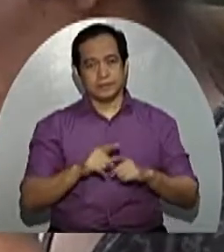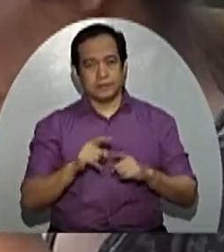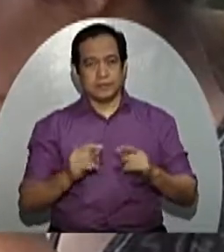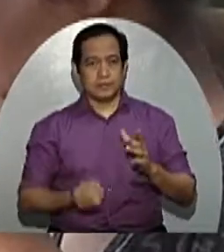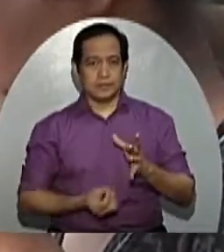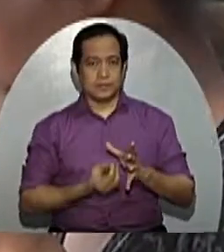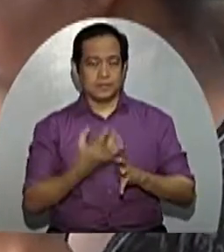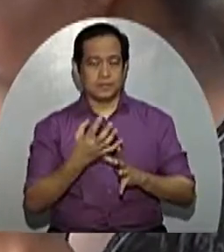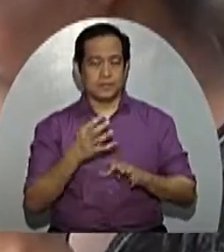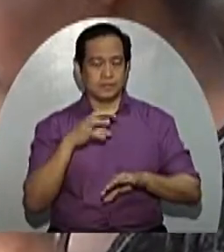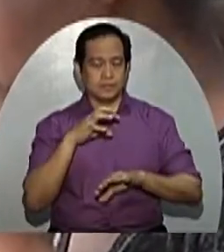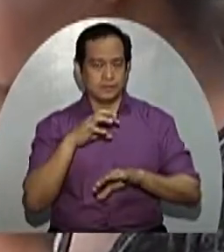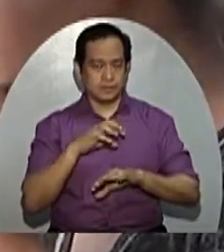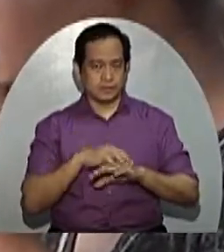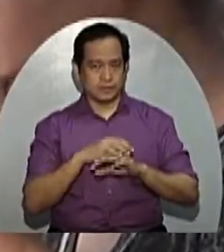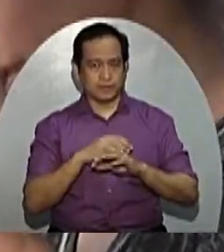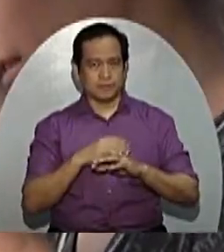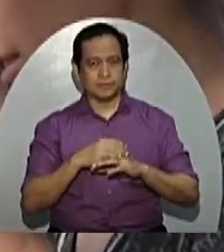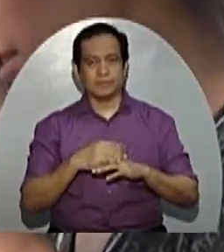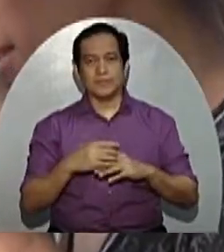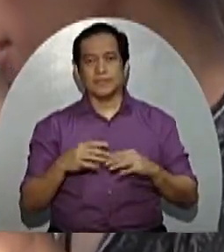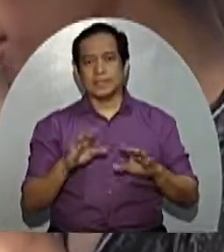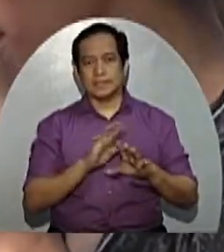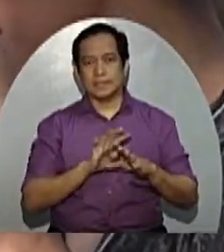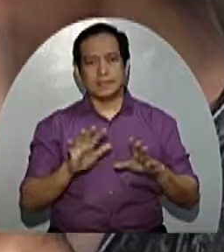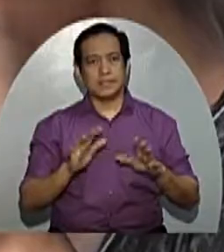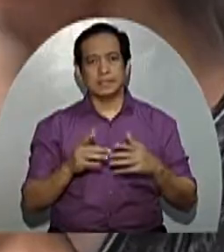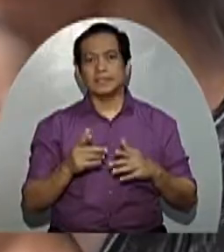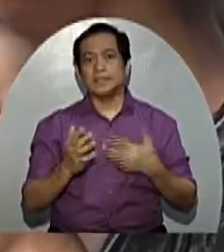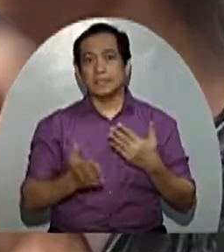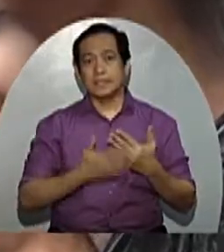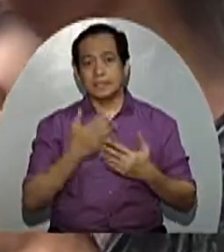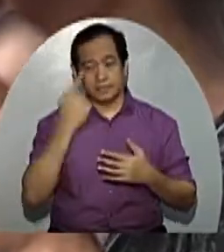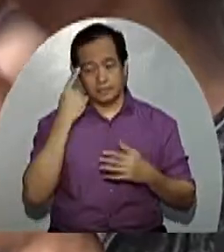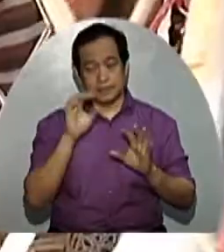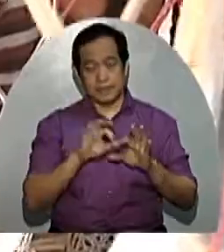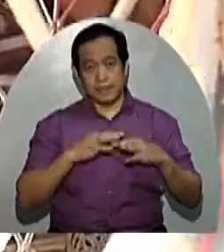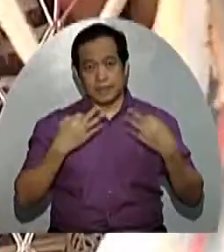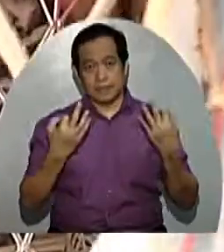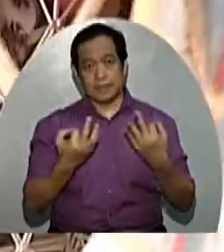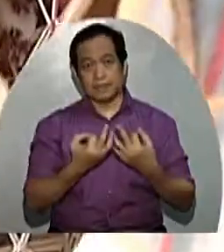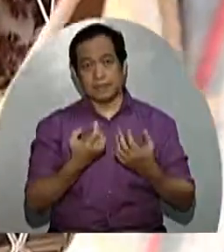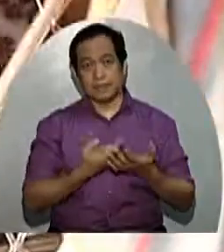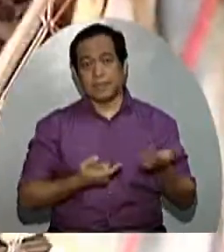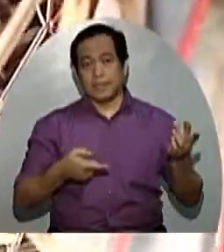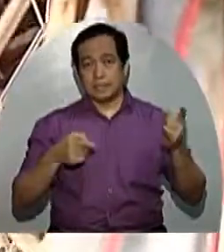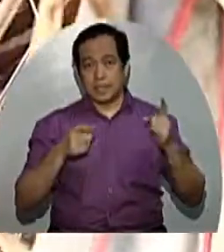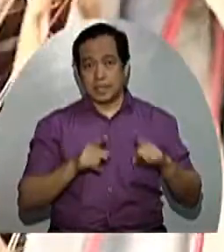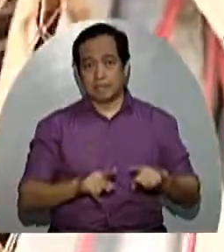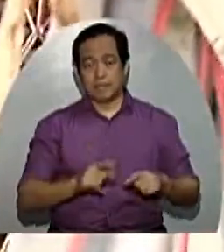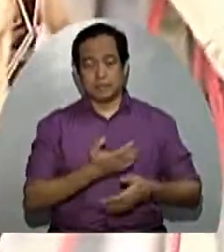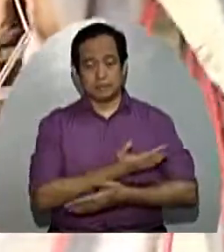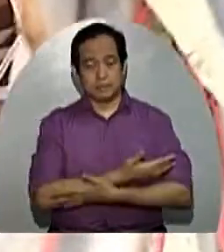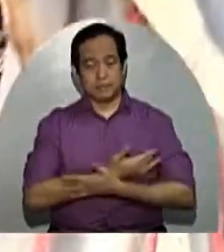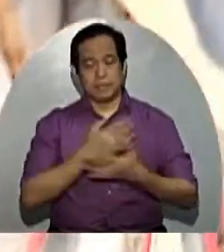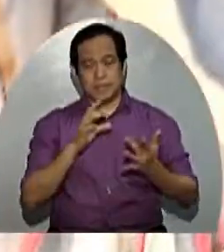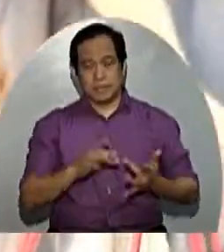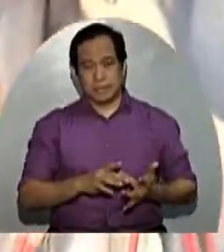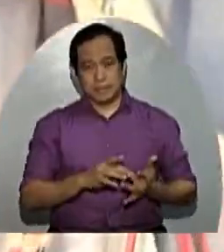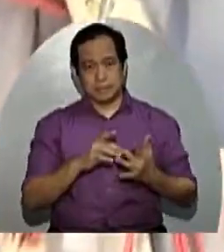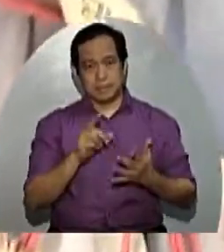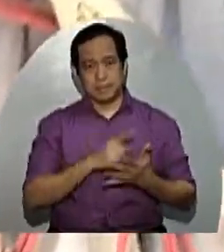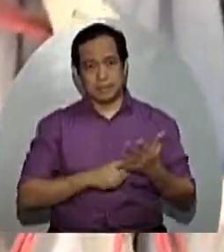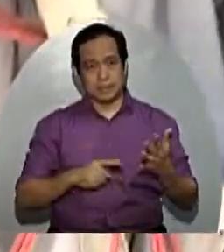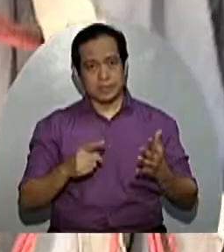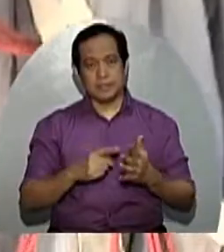rin ng bukol nito. Hindi madali para sa pamilya Javier ang pinagdaraanan ng kanilang sanggol. Lalo pa